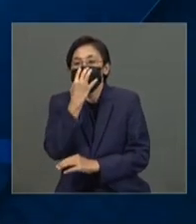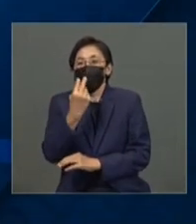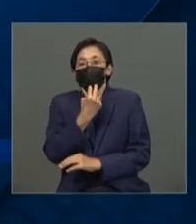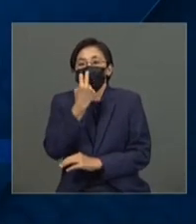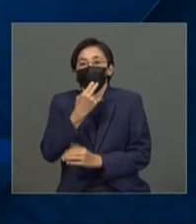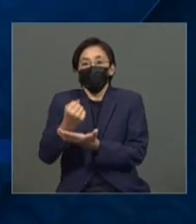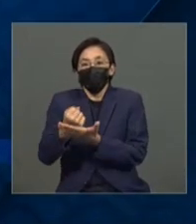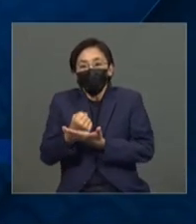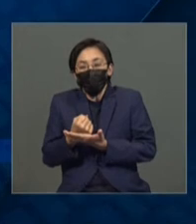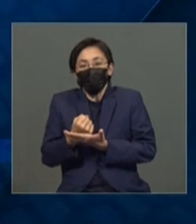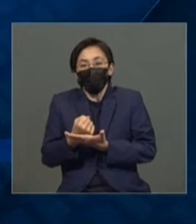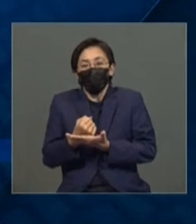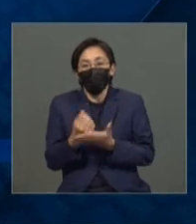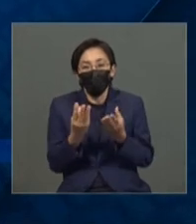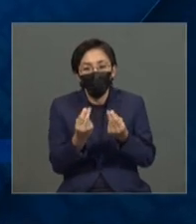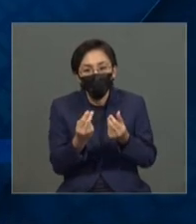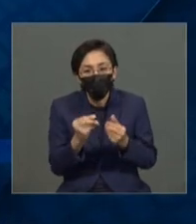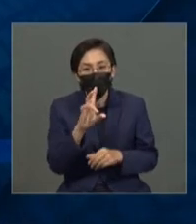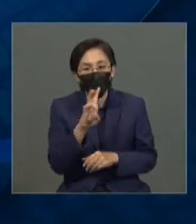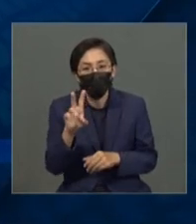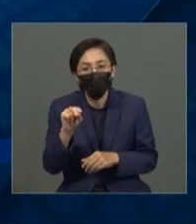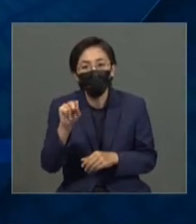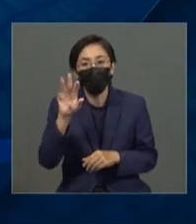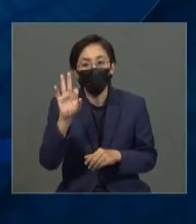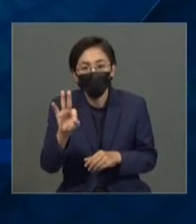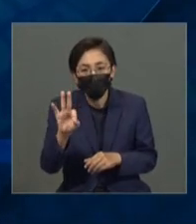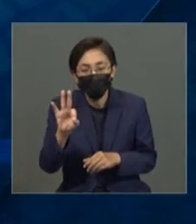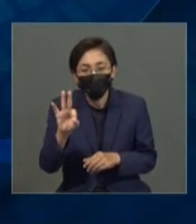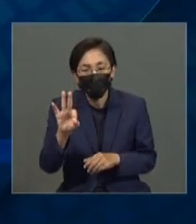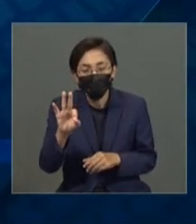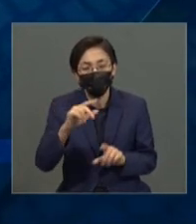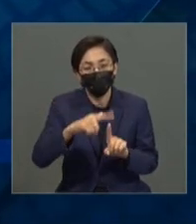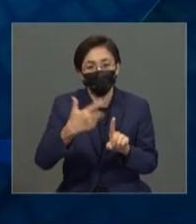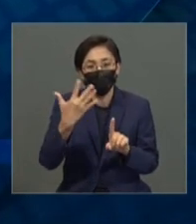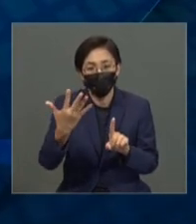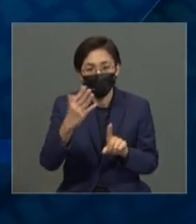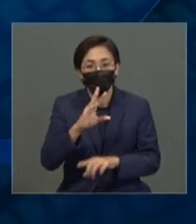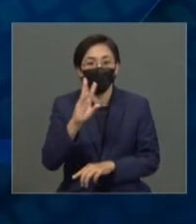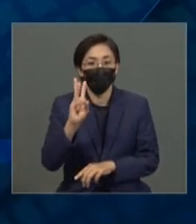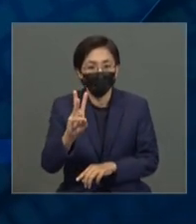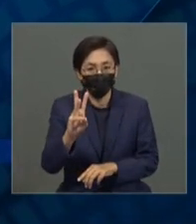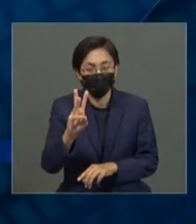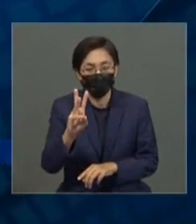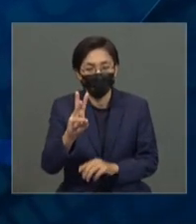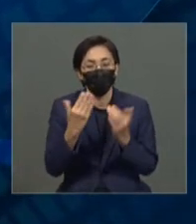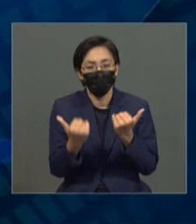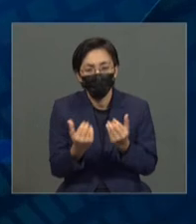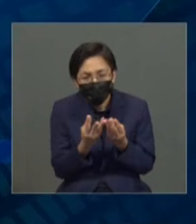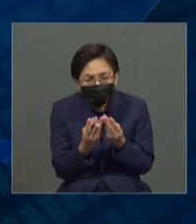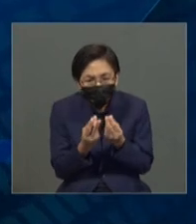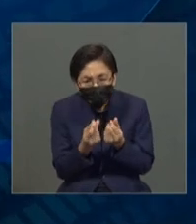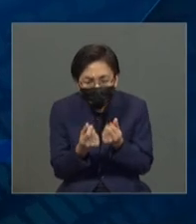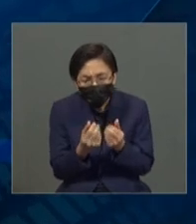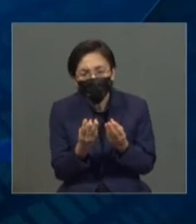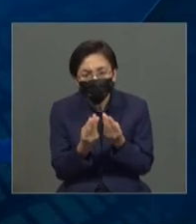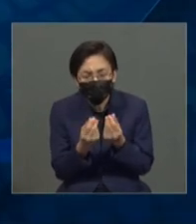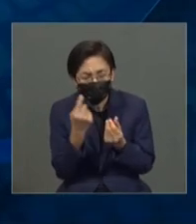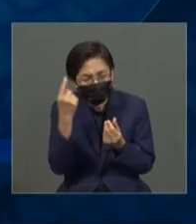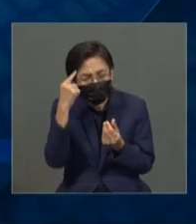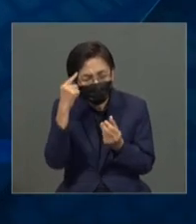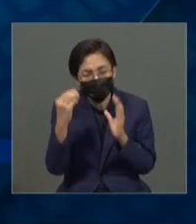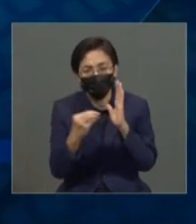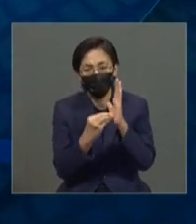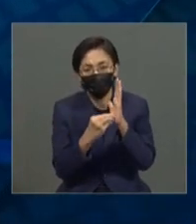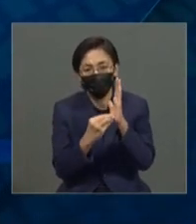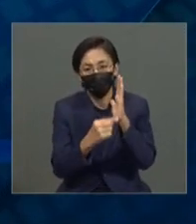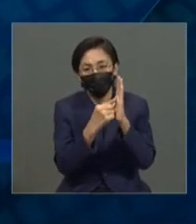เพราะฉะนั้นตัวเลข739รายของ6พฤษภาคมเนี่ยมีการคำนวณคร่าวๆว่ากทม.